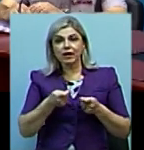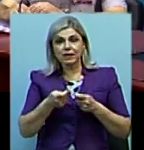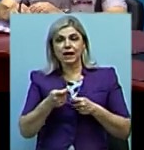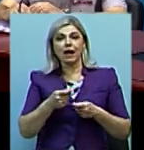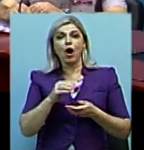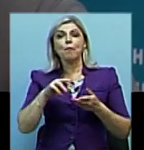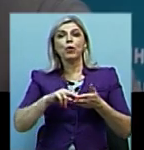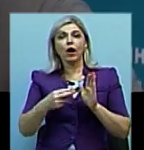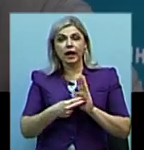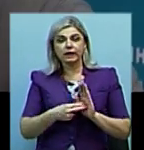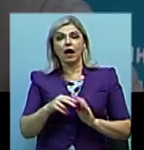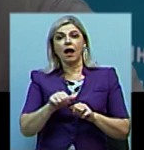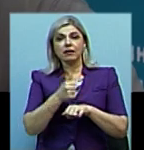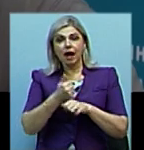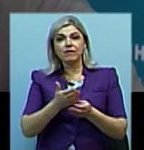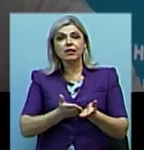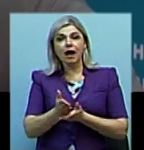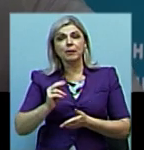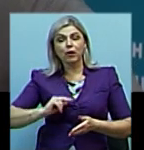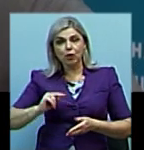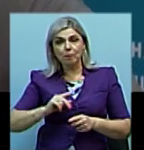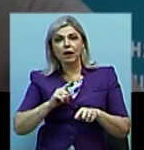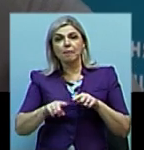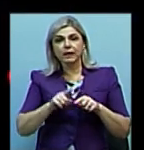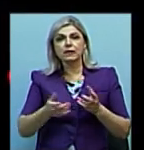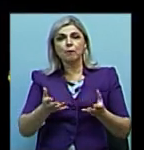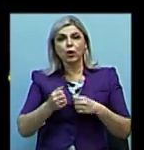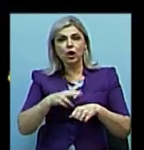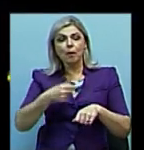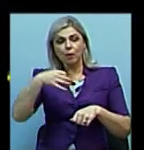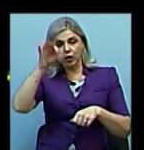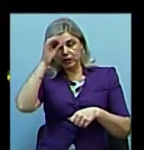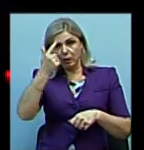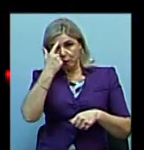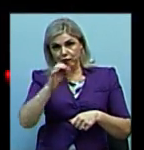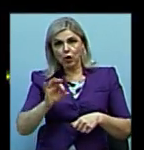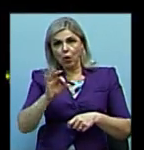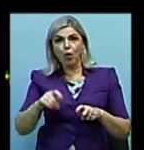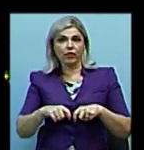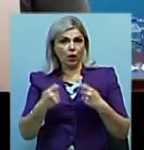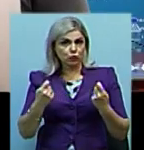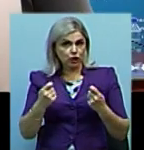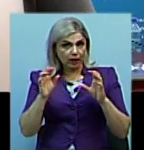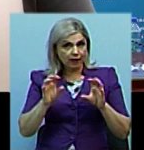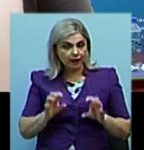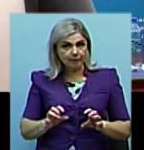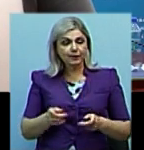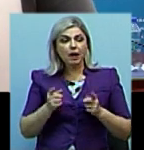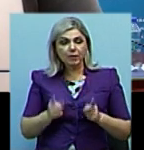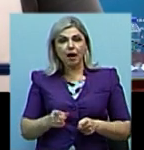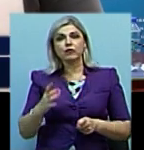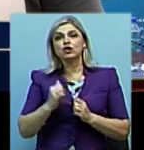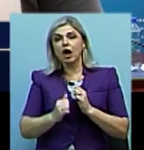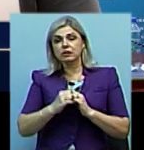Дмитра Подворчанського, головний напрямок роботи – пришвидшити отримання поліцейськими повідомлення про правопорушення. Справді, часто